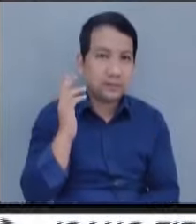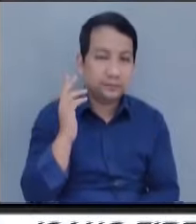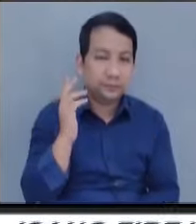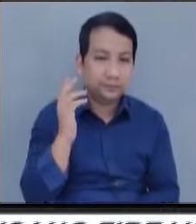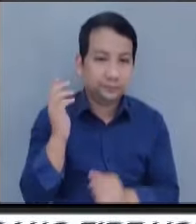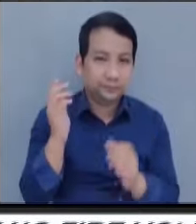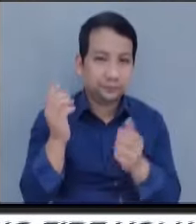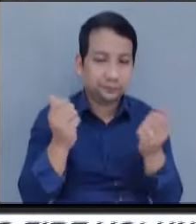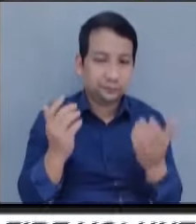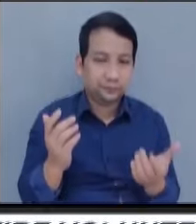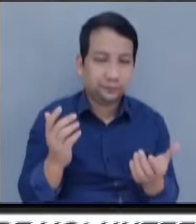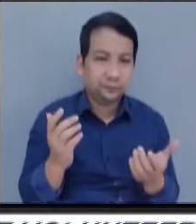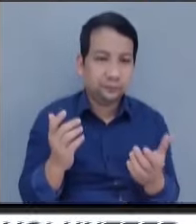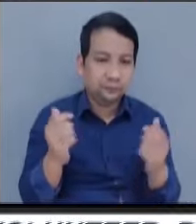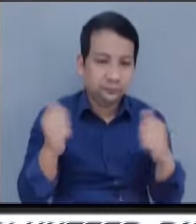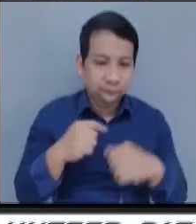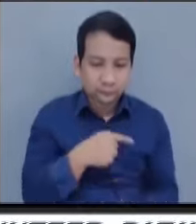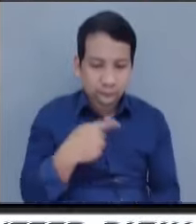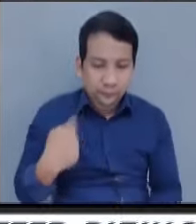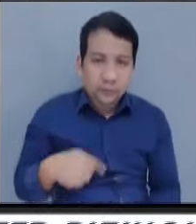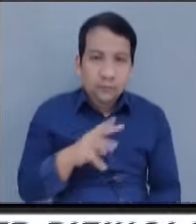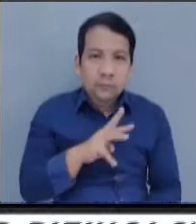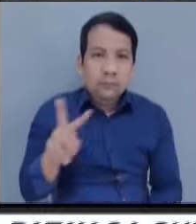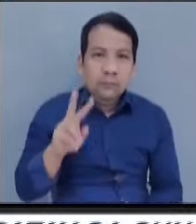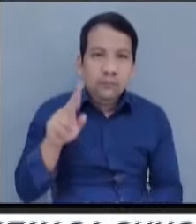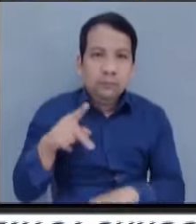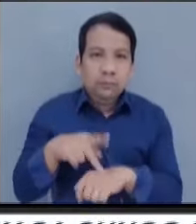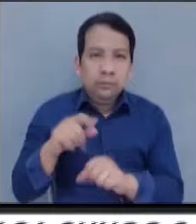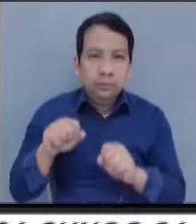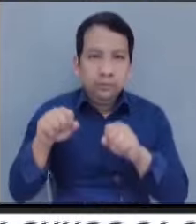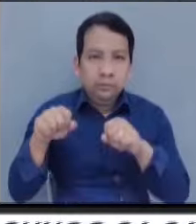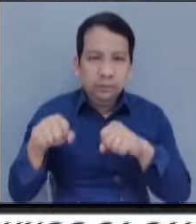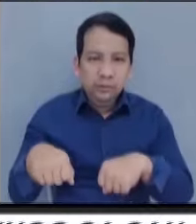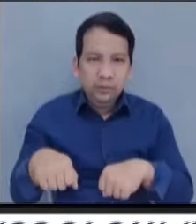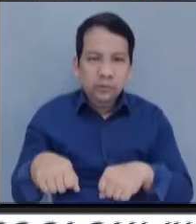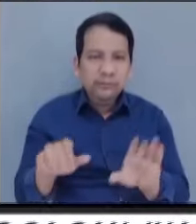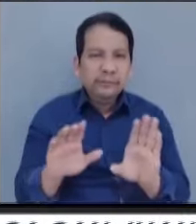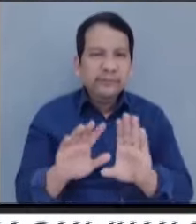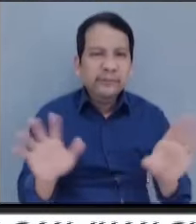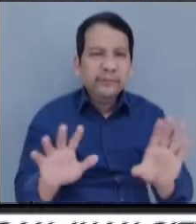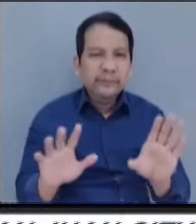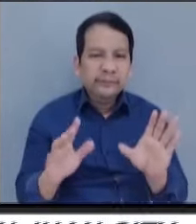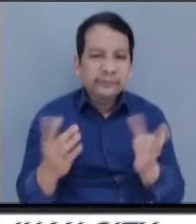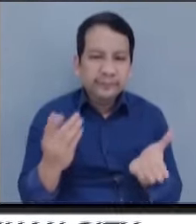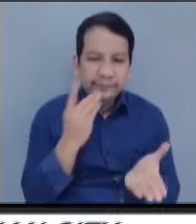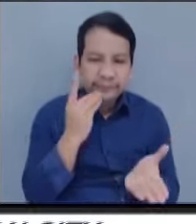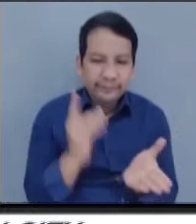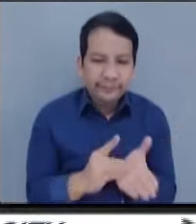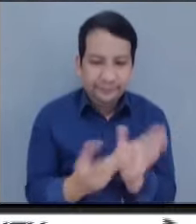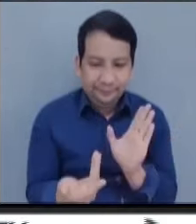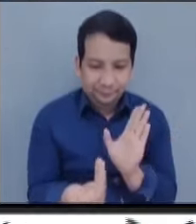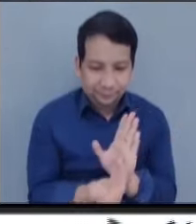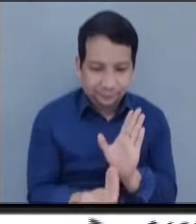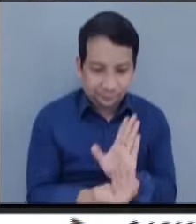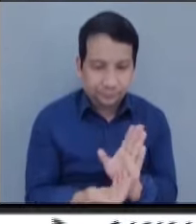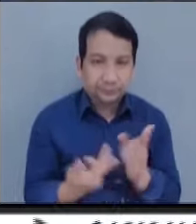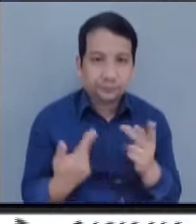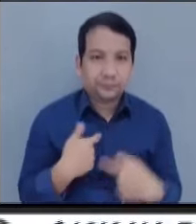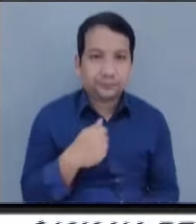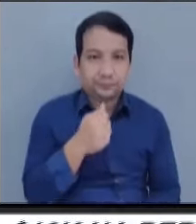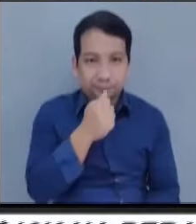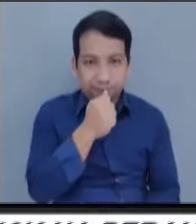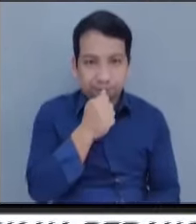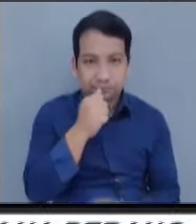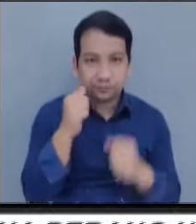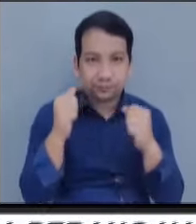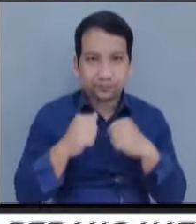usapan sa West Philippines sea paliwanag ng Pangulo wala namang dokumento na magpapatunay na merong sikretong kaso doon o